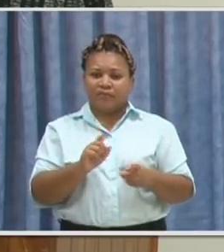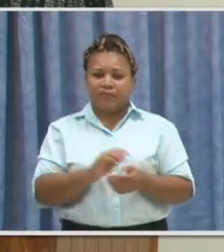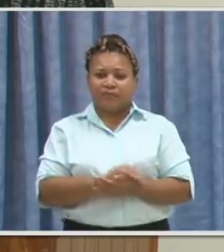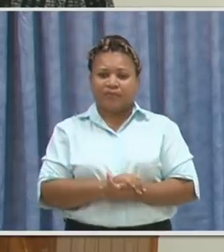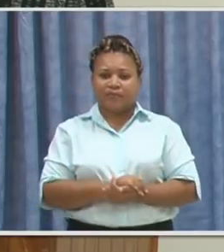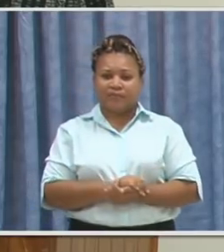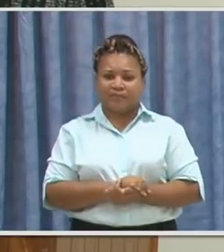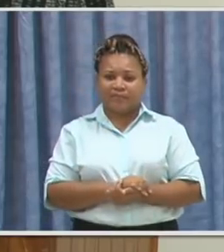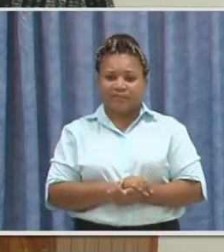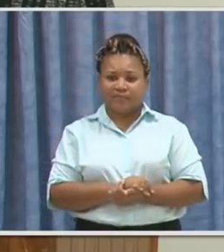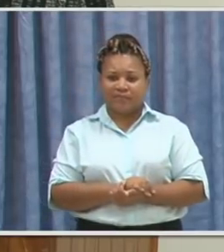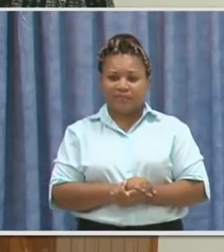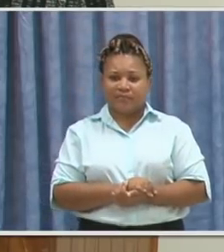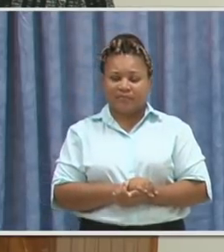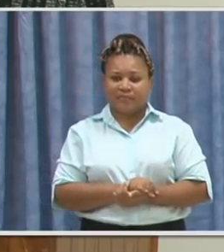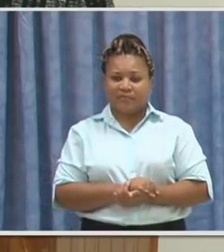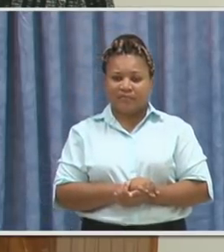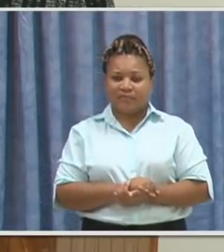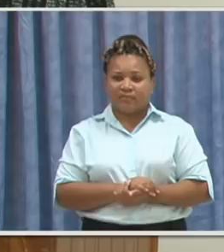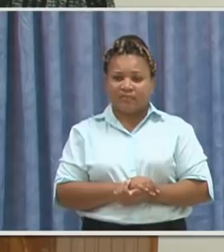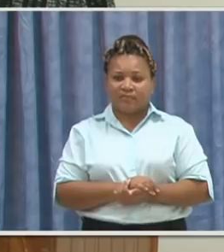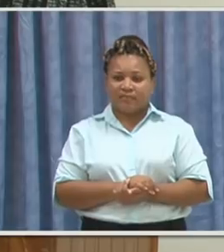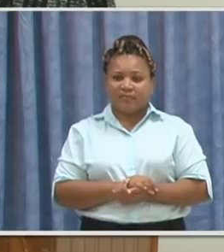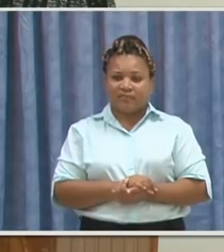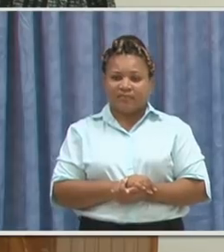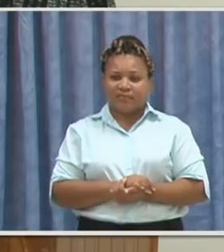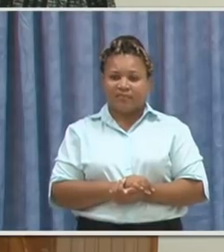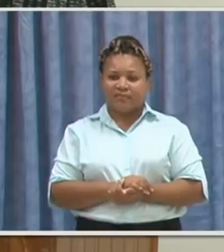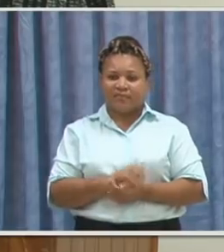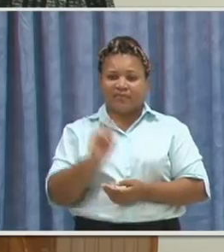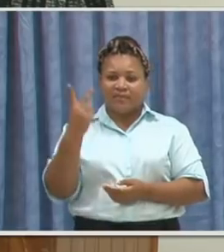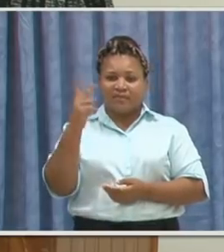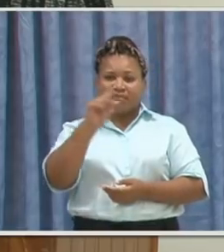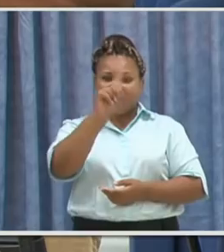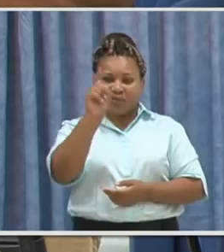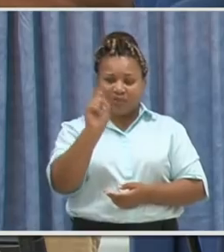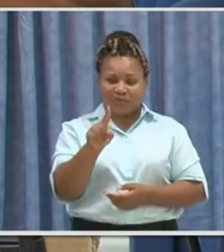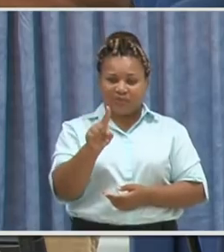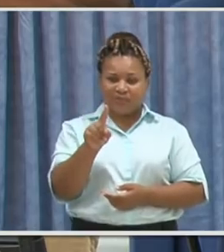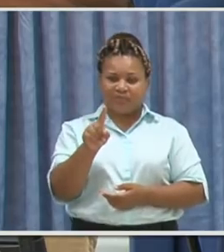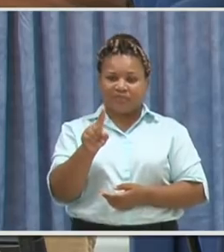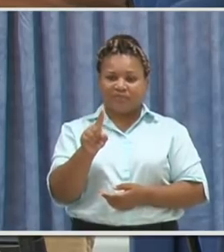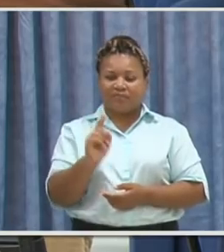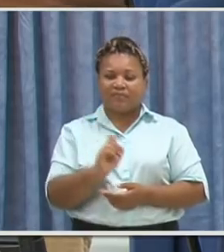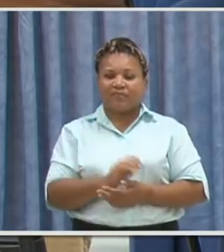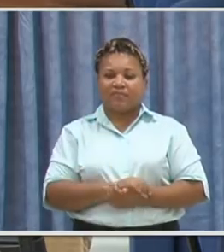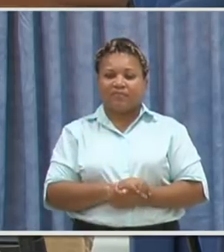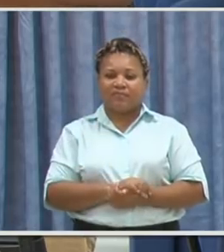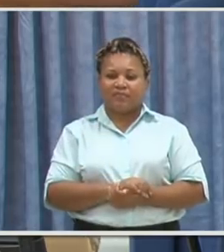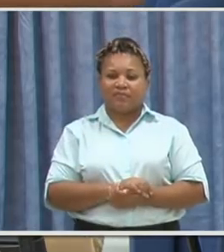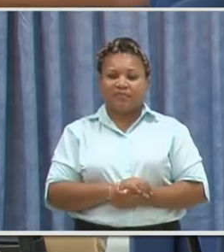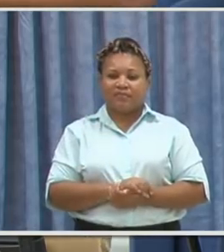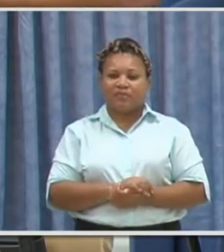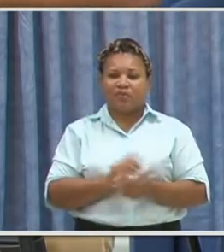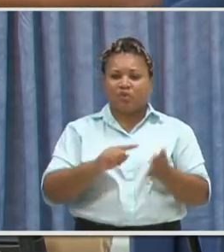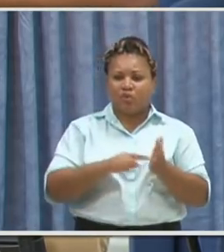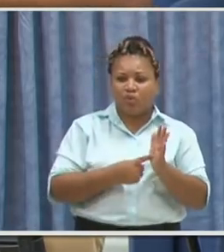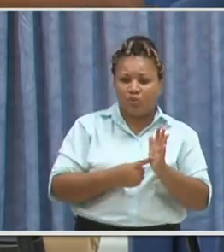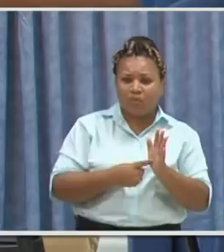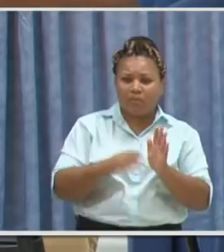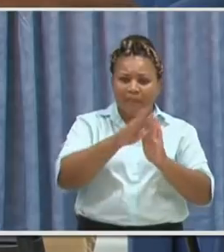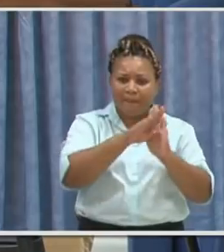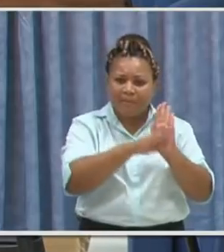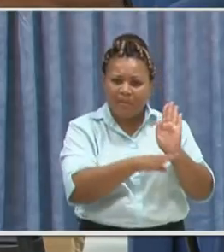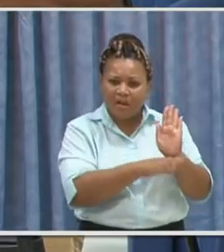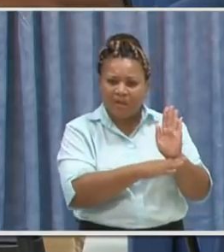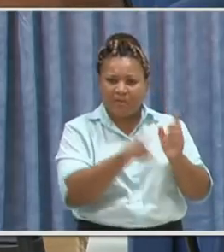hôtel incroyable. OK? Pour sa question, on peut demander aux autres dans in the spirit of transparency. OK? Il y en a ça